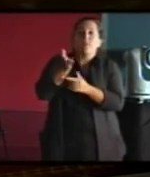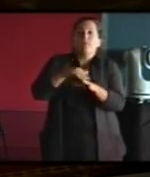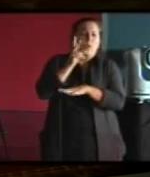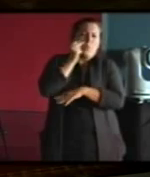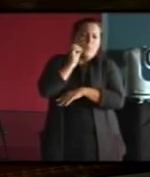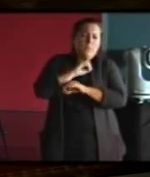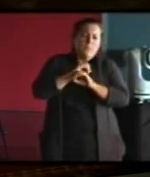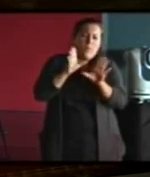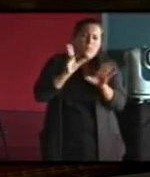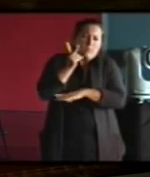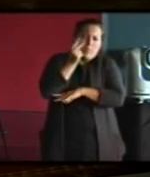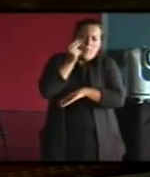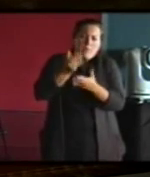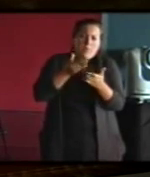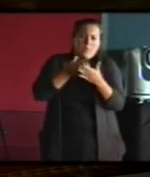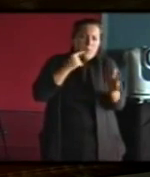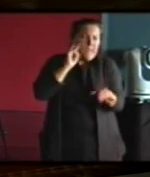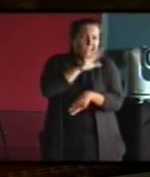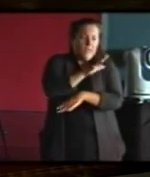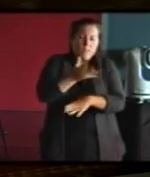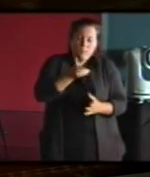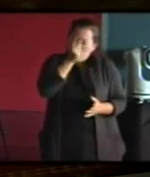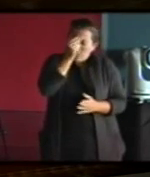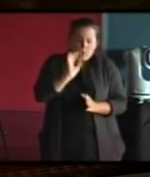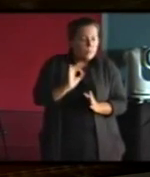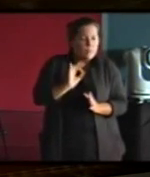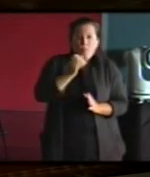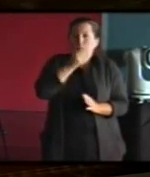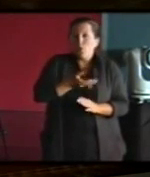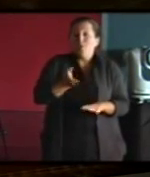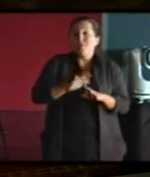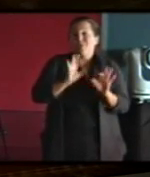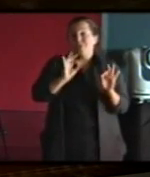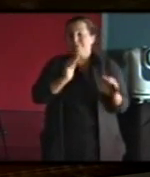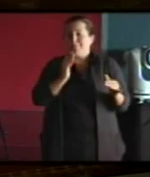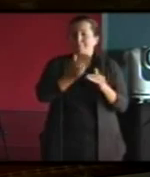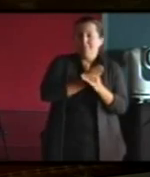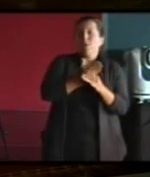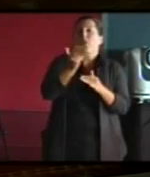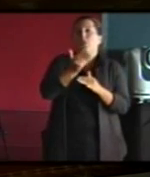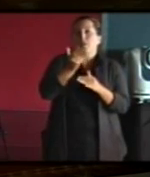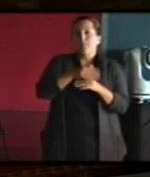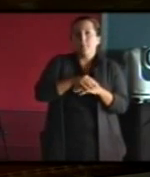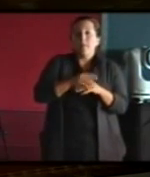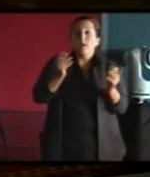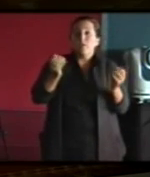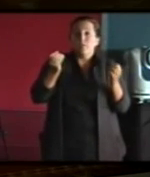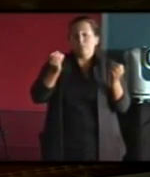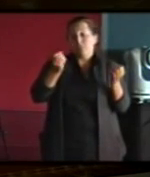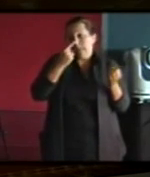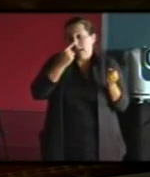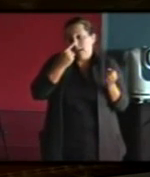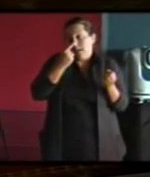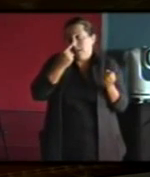comprends tout à fait l'approche que vous avez, et j'allais vous dire que c'est sûrement